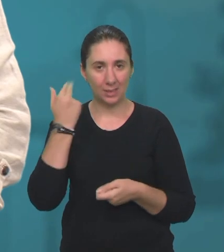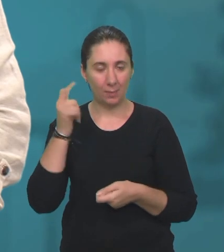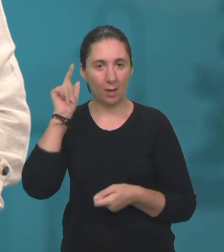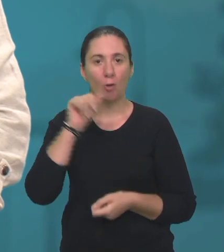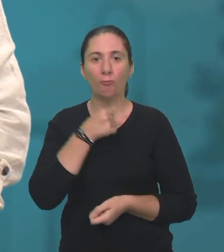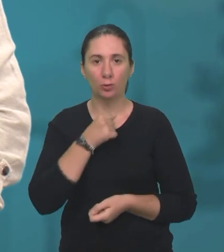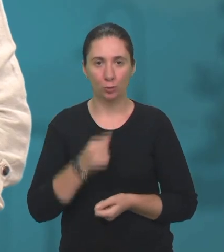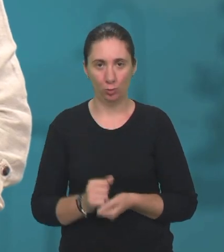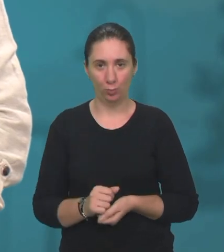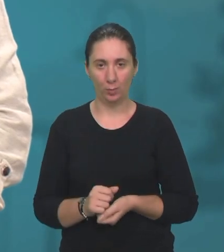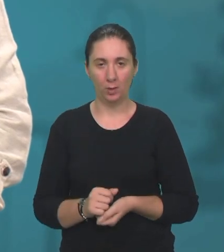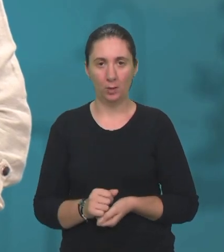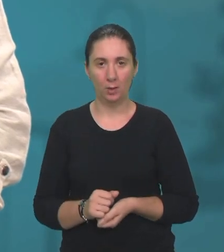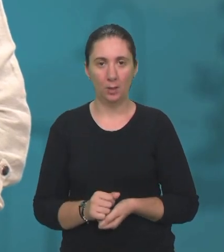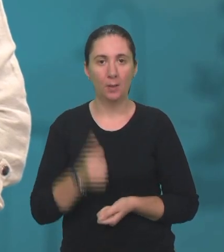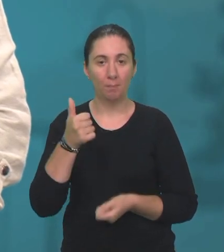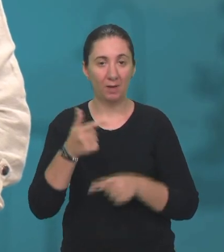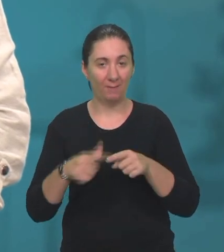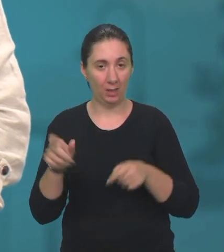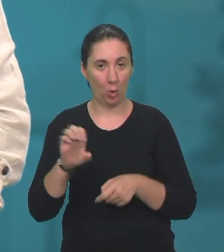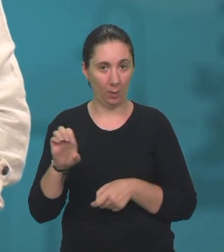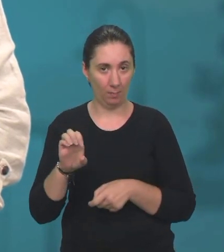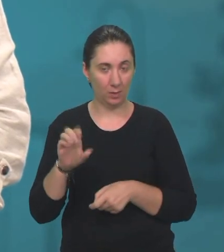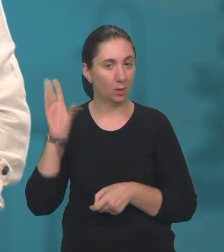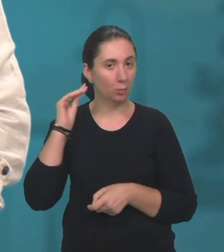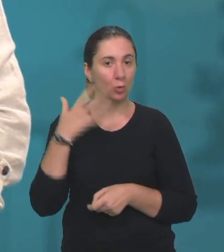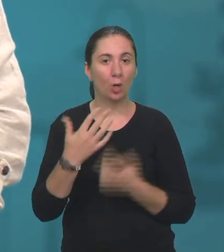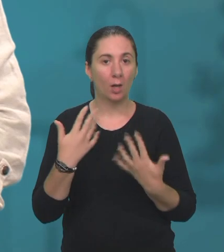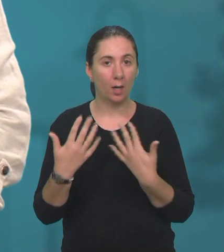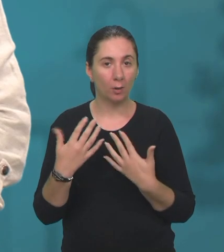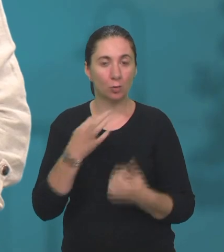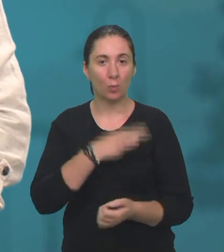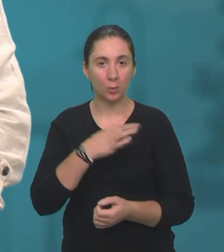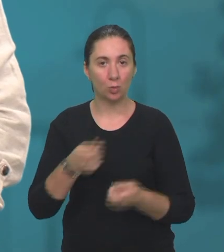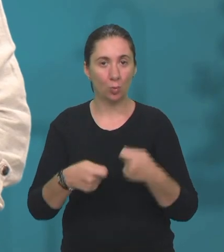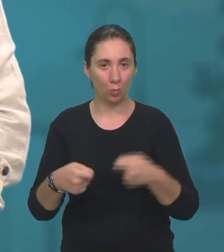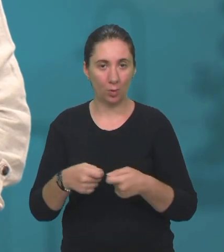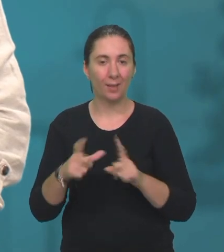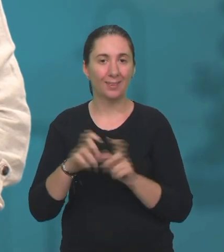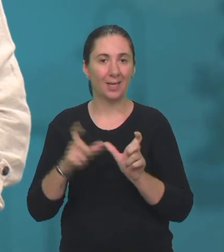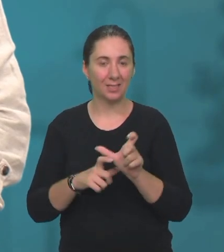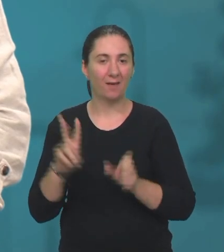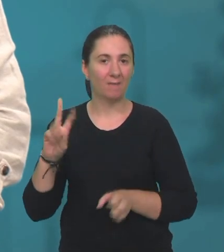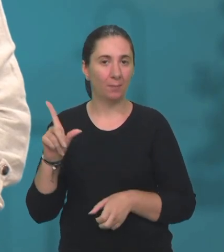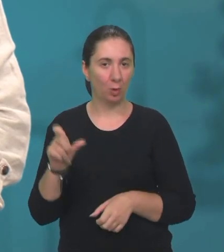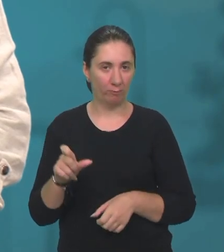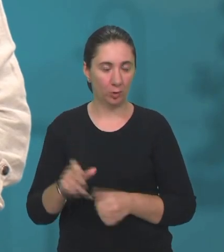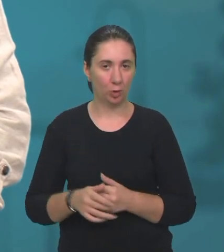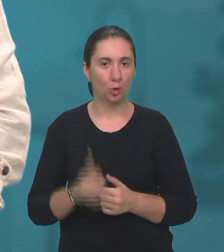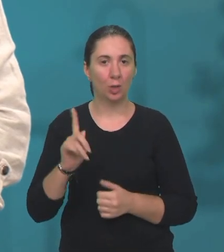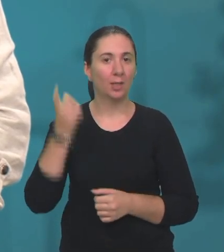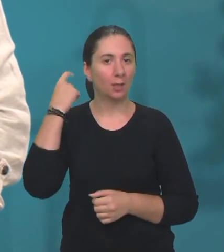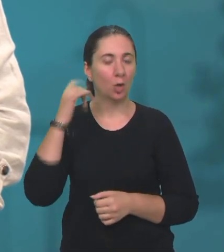Karlovačke županije. U prvom dijelu emisije poslušajte razgovor s predsjednikom udruge Denisom Velimirovićem